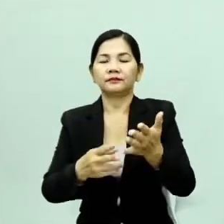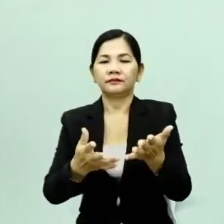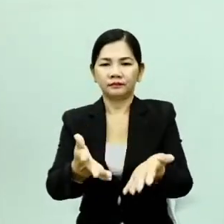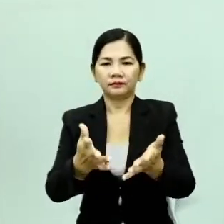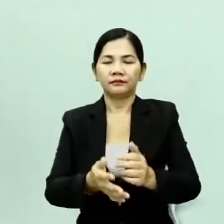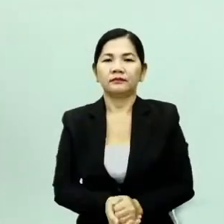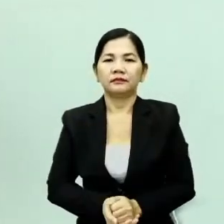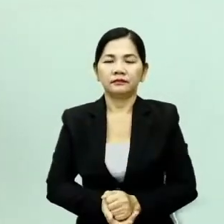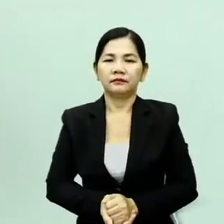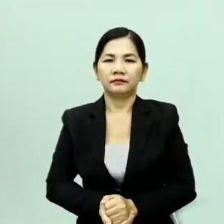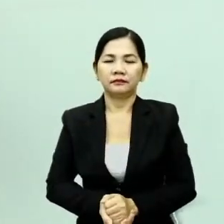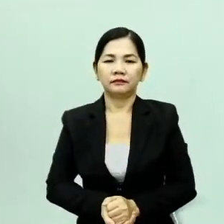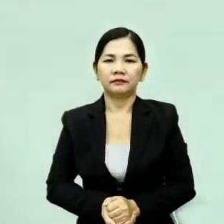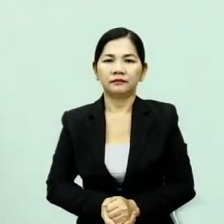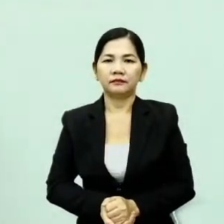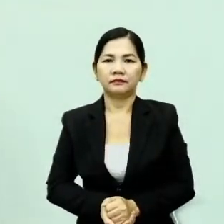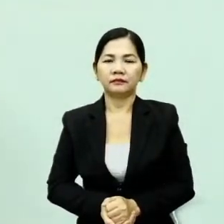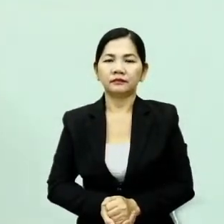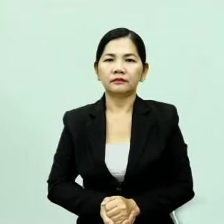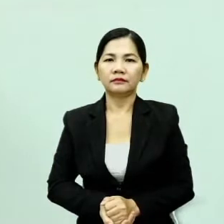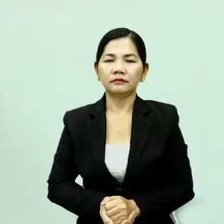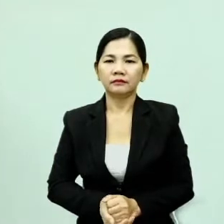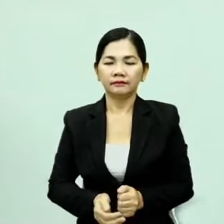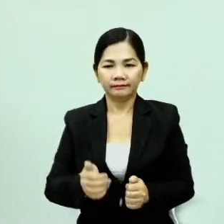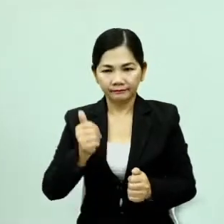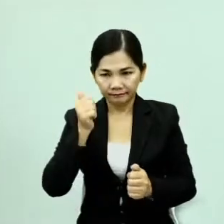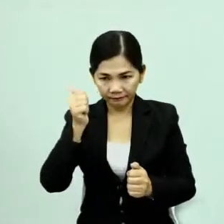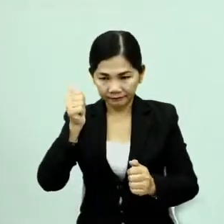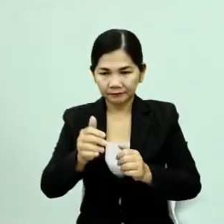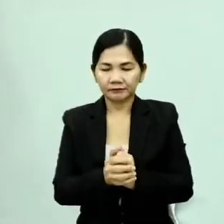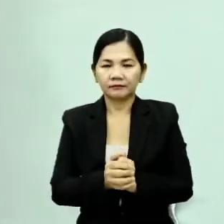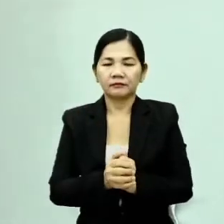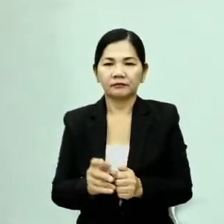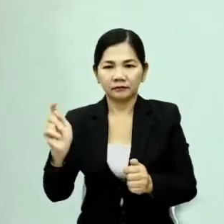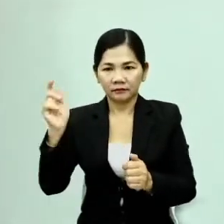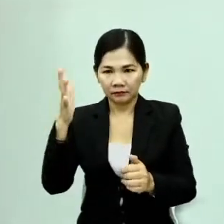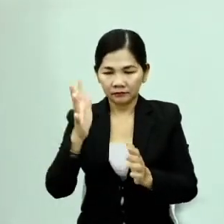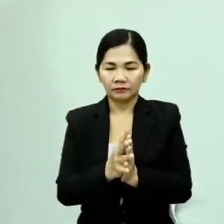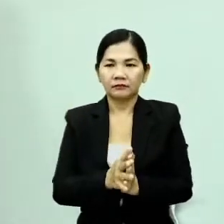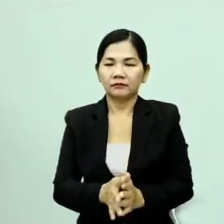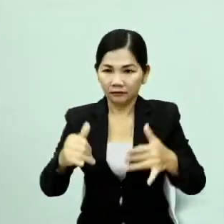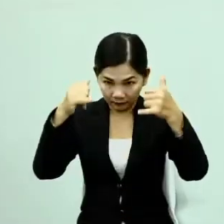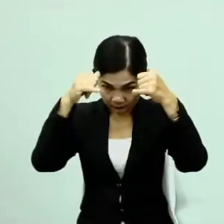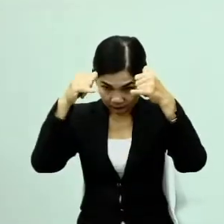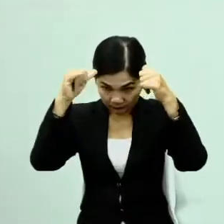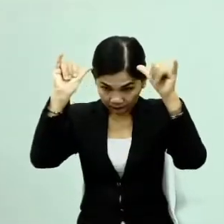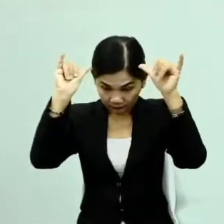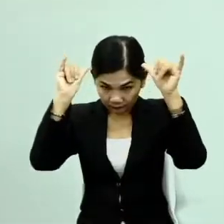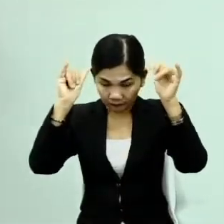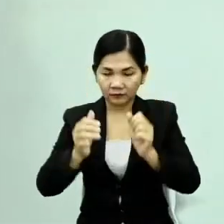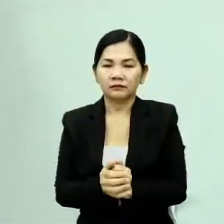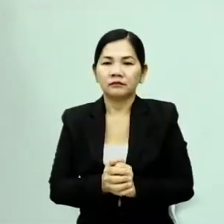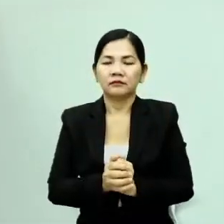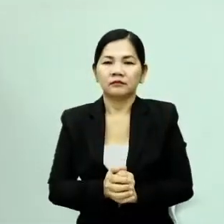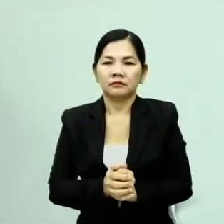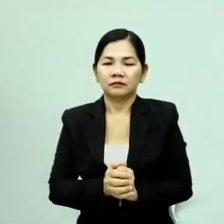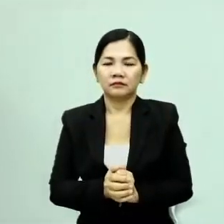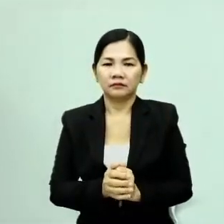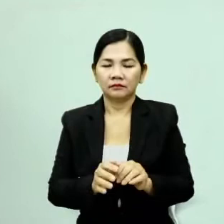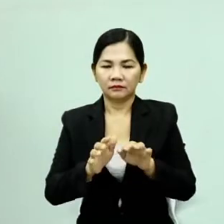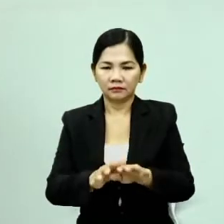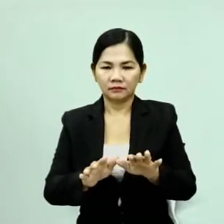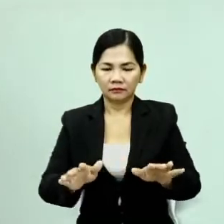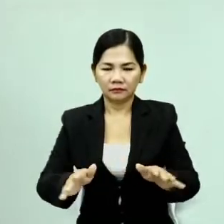cha chưa rụp vậy cha là ổn na cha chưa rụp cha sát cô là con á cha ấy lấy con tặng ác